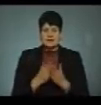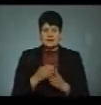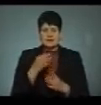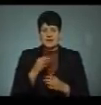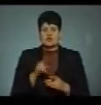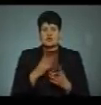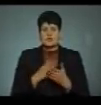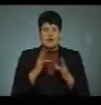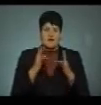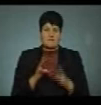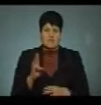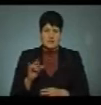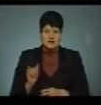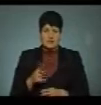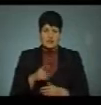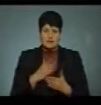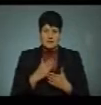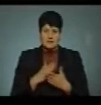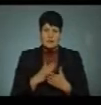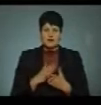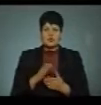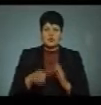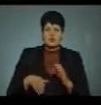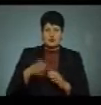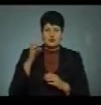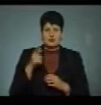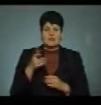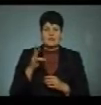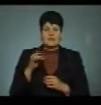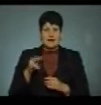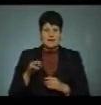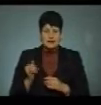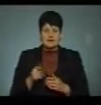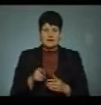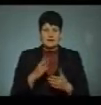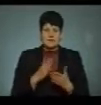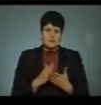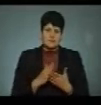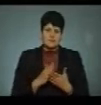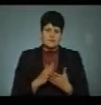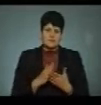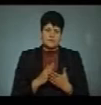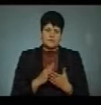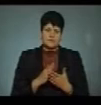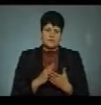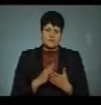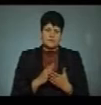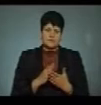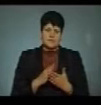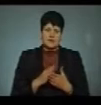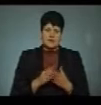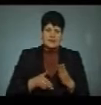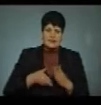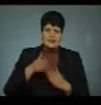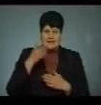аварійними. Вони мають ознаки стовбурної гнилі, тобто трухляві. Вони мали деякі з них, наприклад, поздовжню